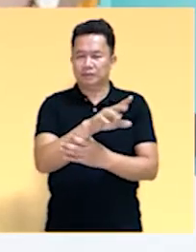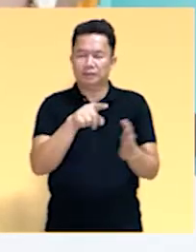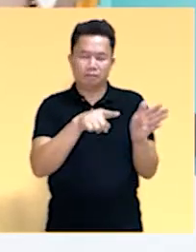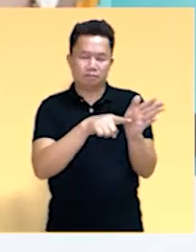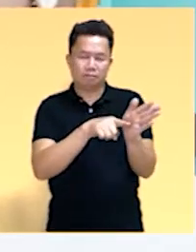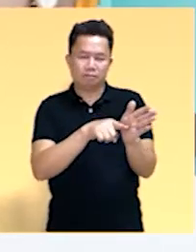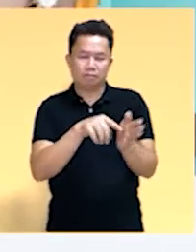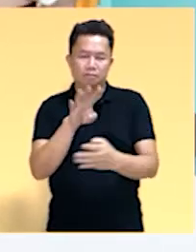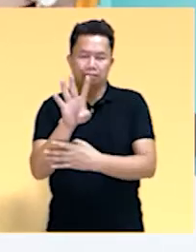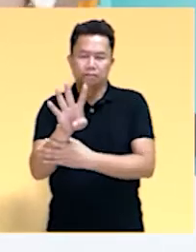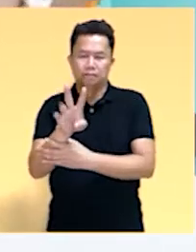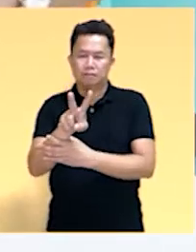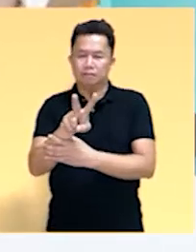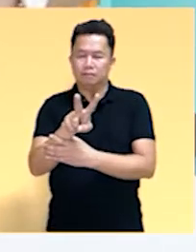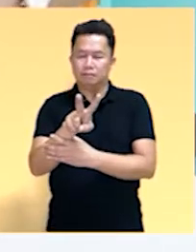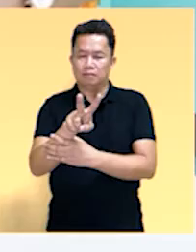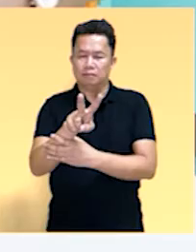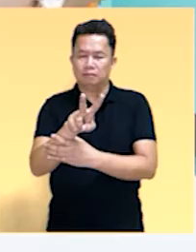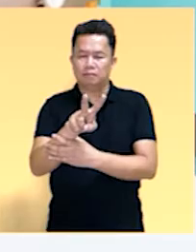6,375 minus